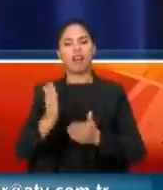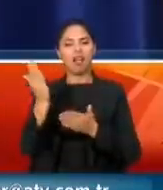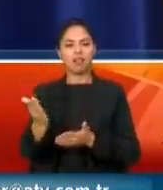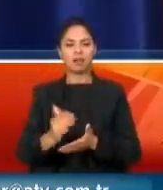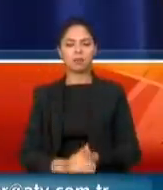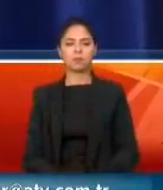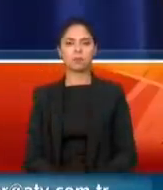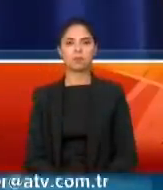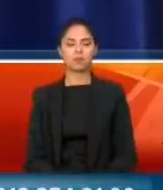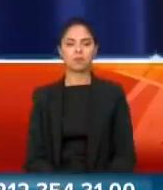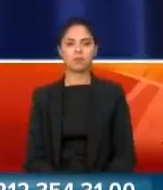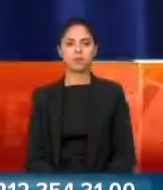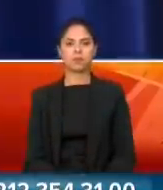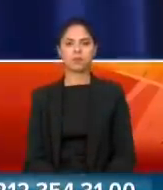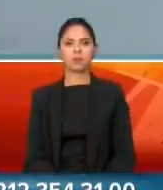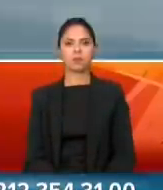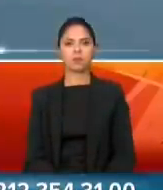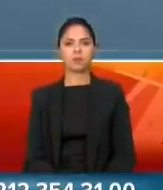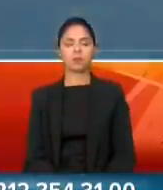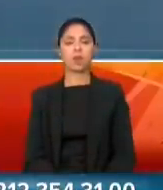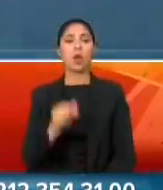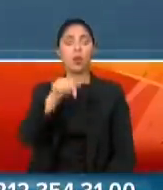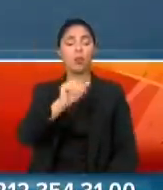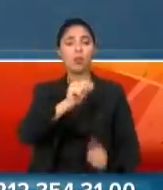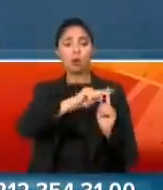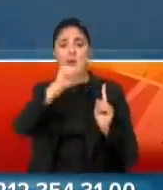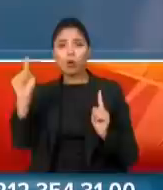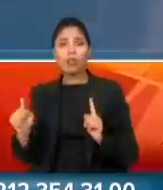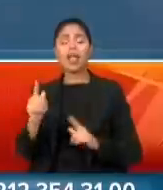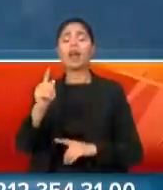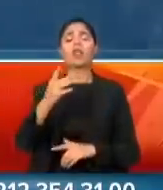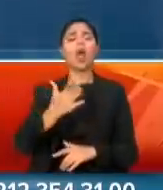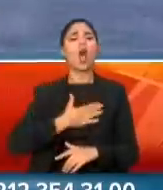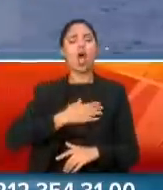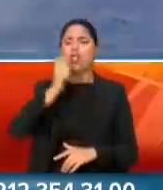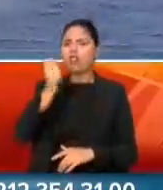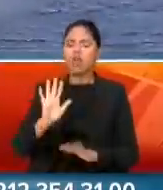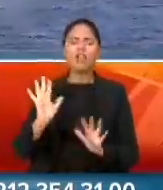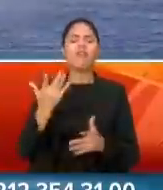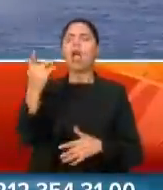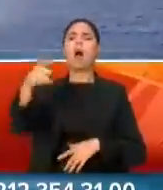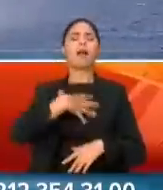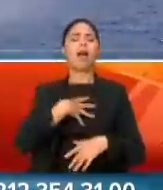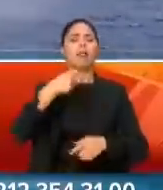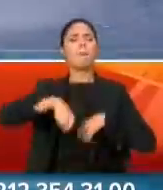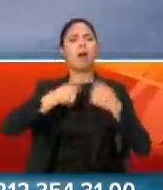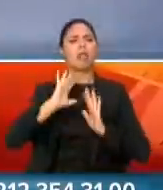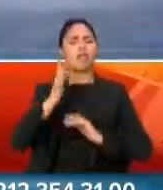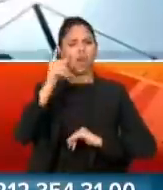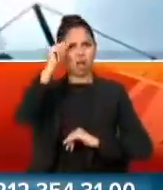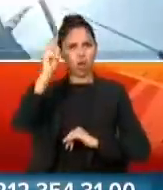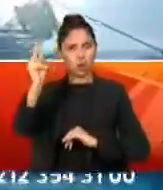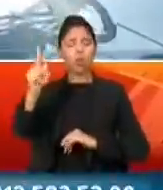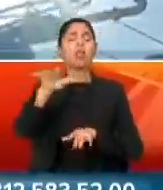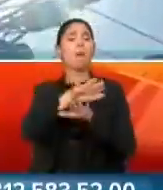Türkiye ehi krono koma. Bugüne kadar ya ön şart sunmuş ya da mazeret uydurmuştu. Sürekli masadan